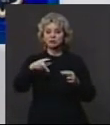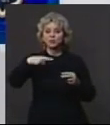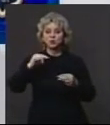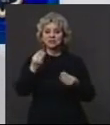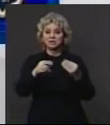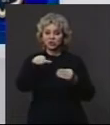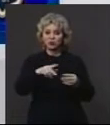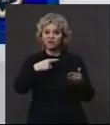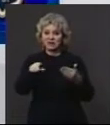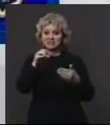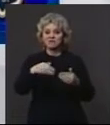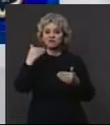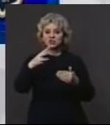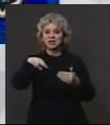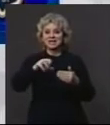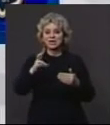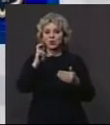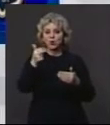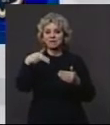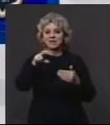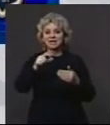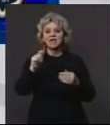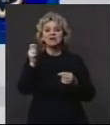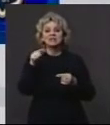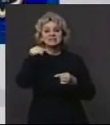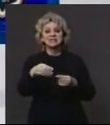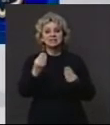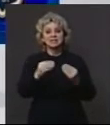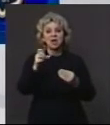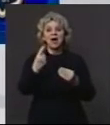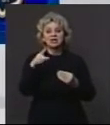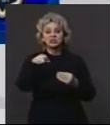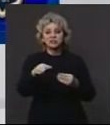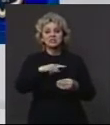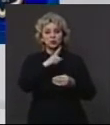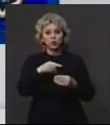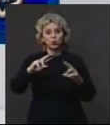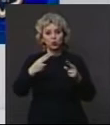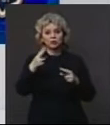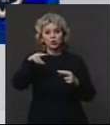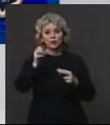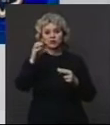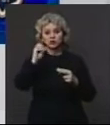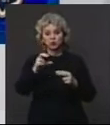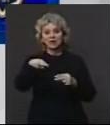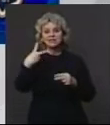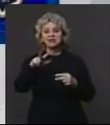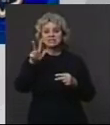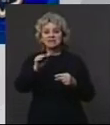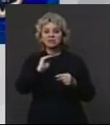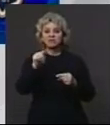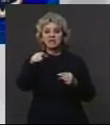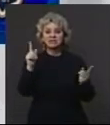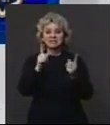прошлом сезоне вылетевшем из высшей лиги Норвегии. В воскресенье игра с 11-м по силе клубом «Тромсё». И 23